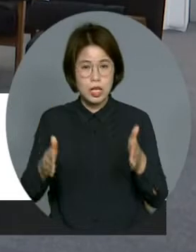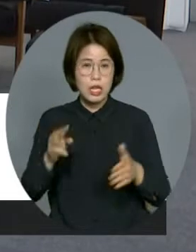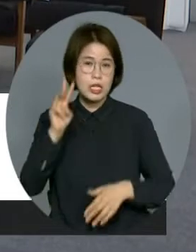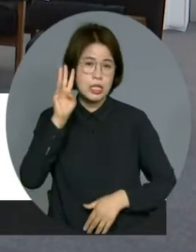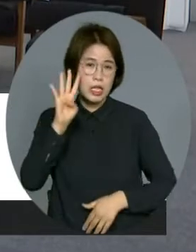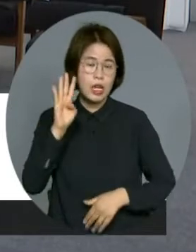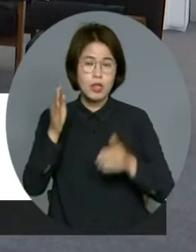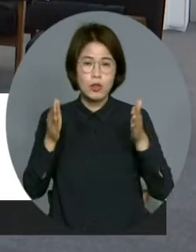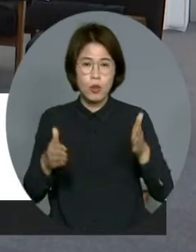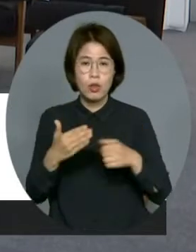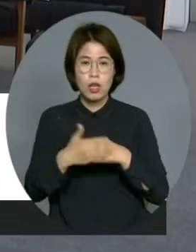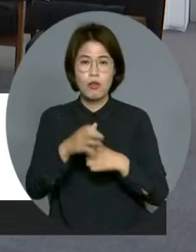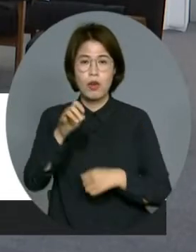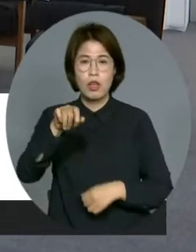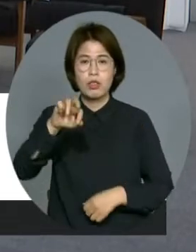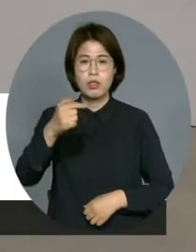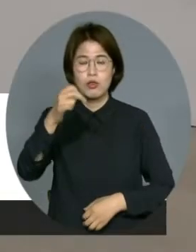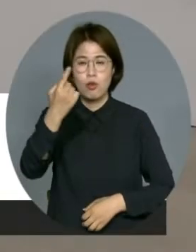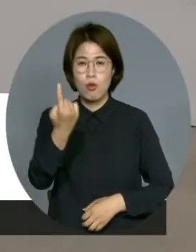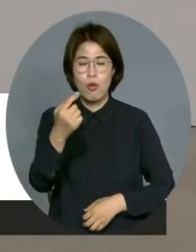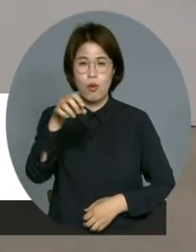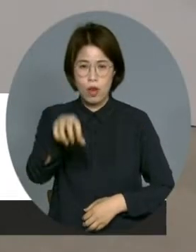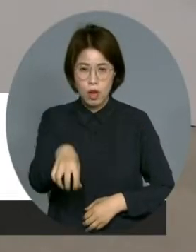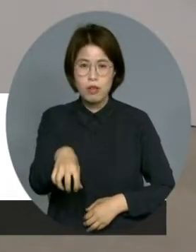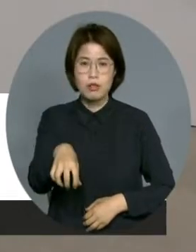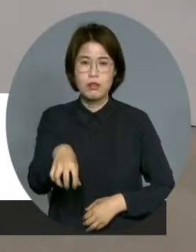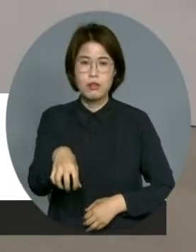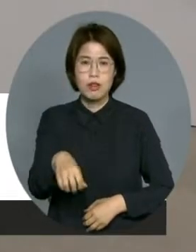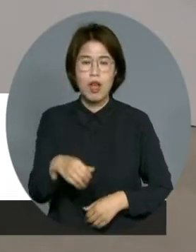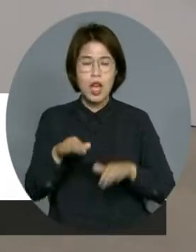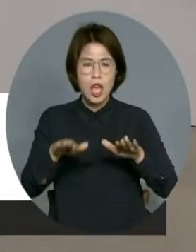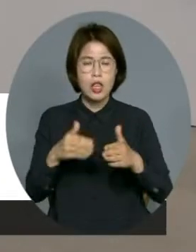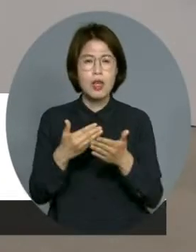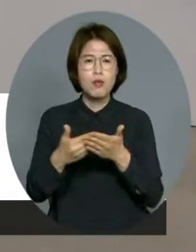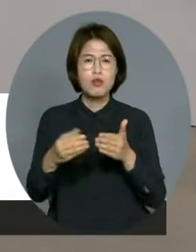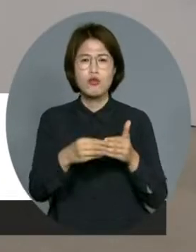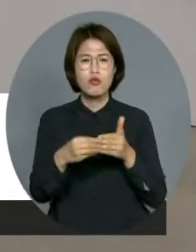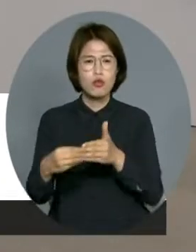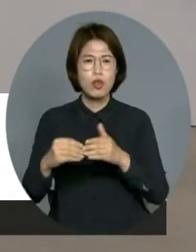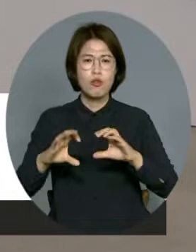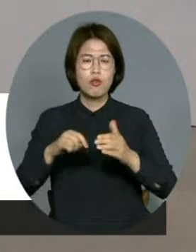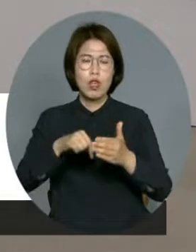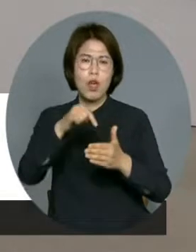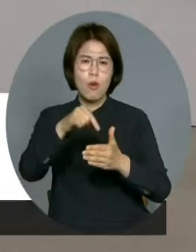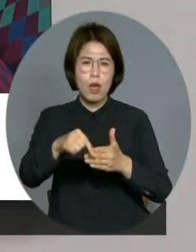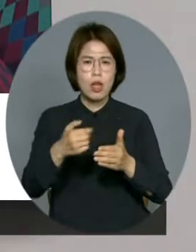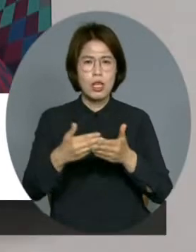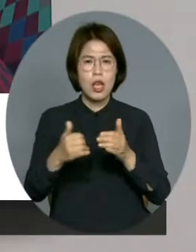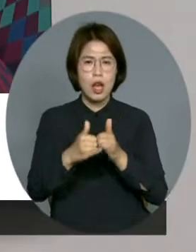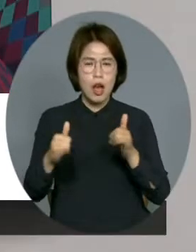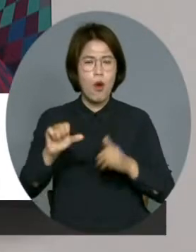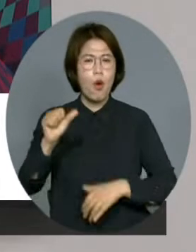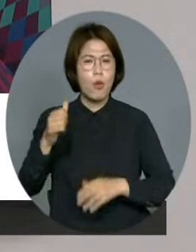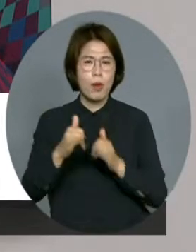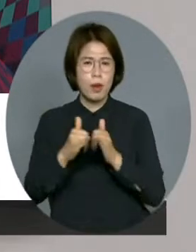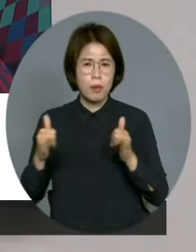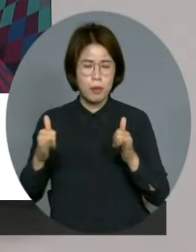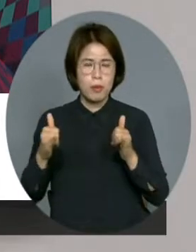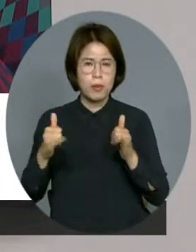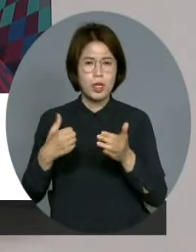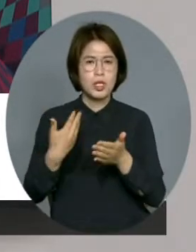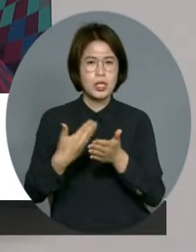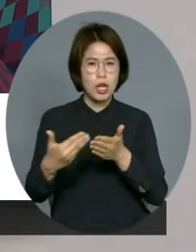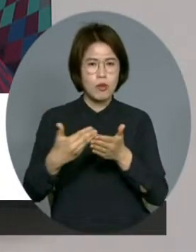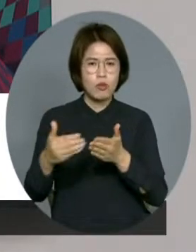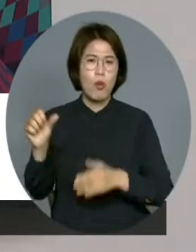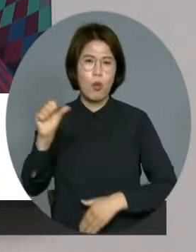대구 엑스코 서관 에서 세계 현대 미술을 주도하는 국내외 주요 작가 500여명의 작품 5천여